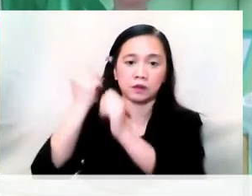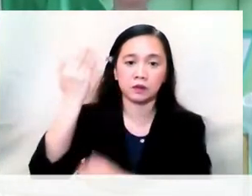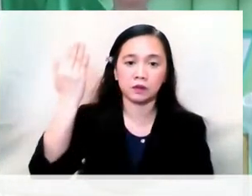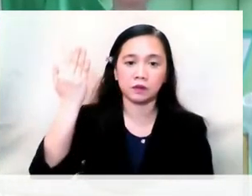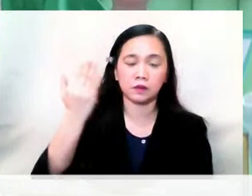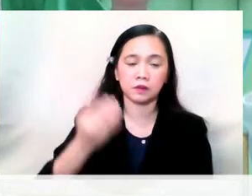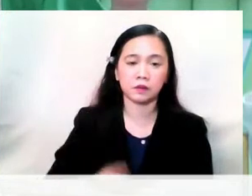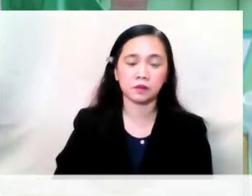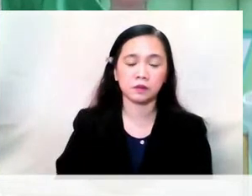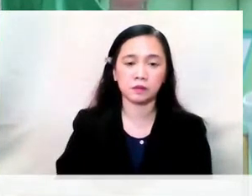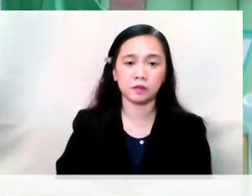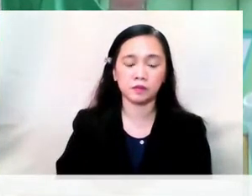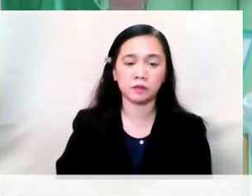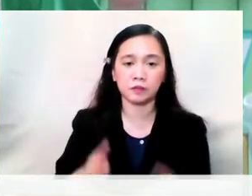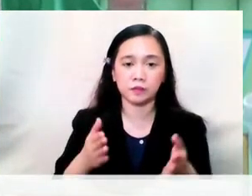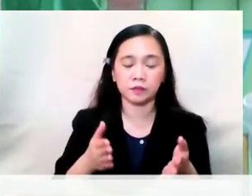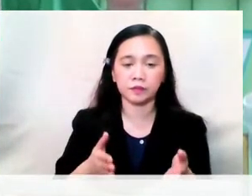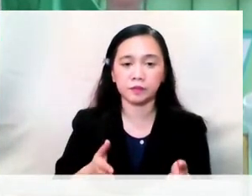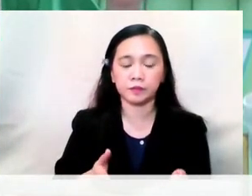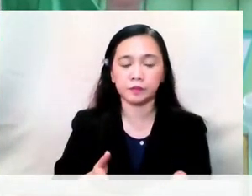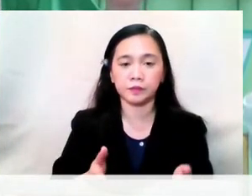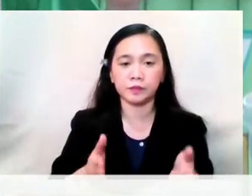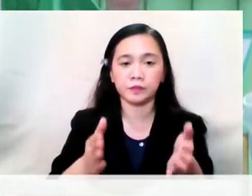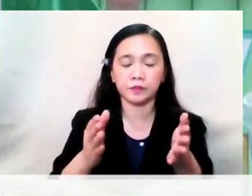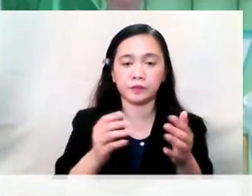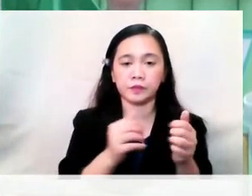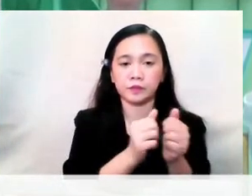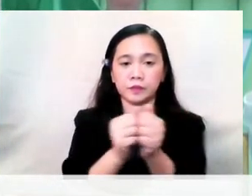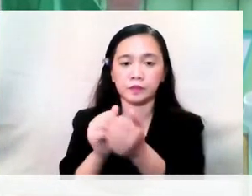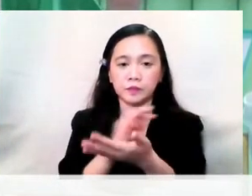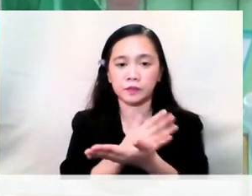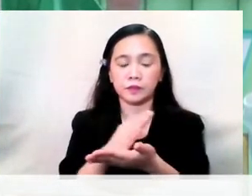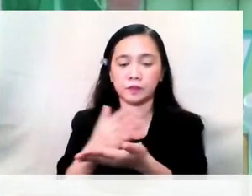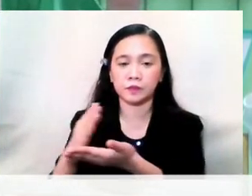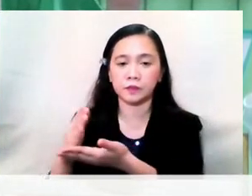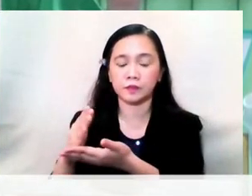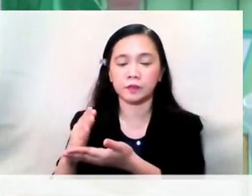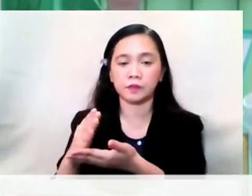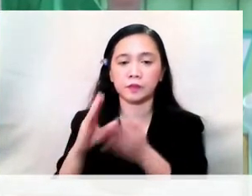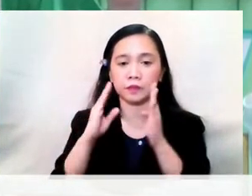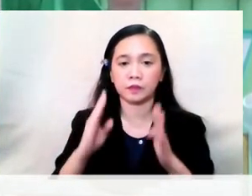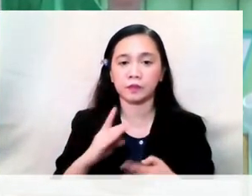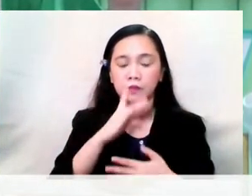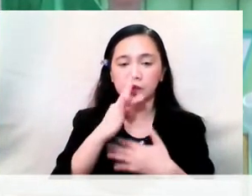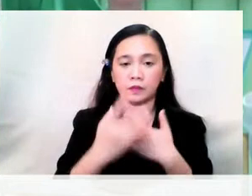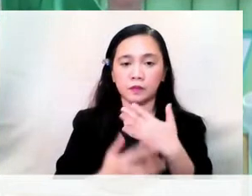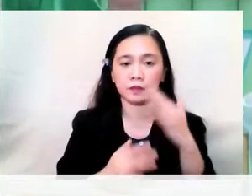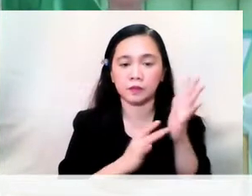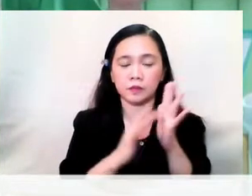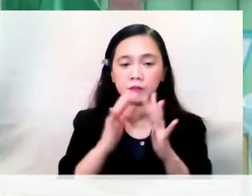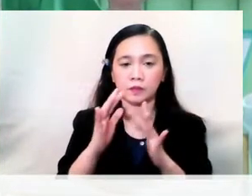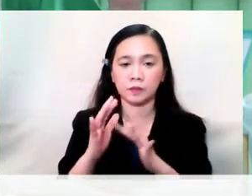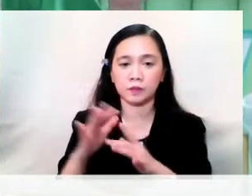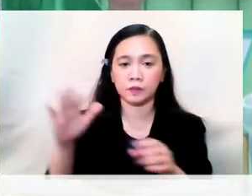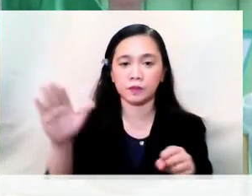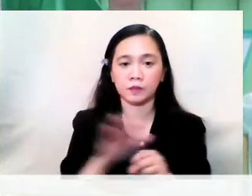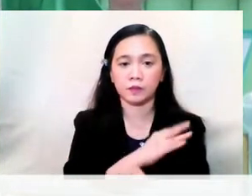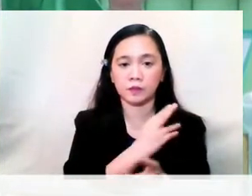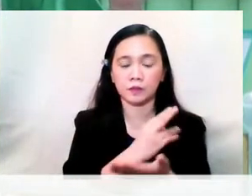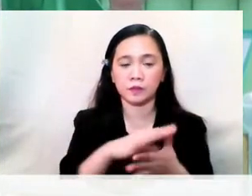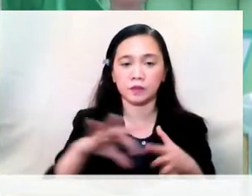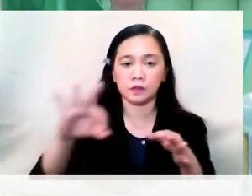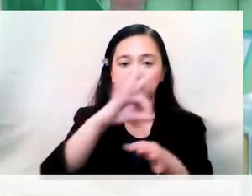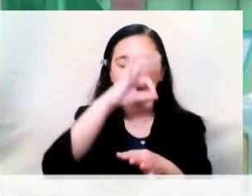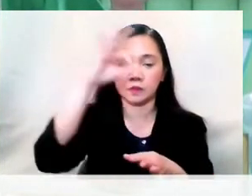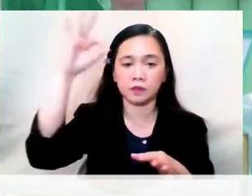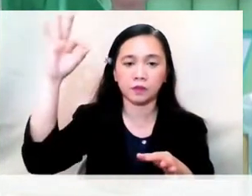kaming magsasalo-salo sa katawan at dugo ni Kristo ay mapospos ng Espiritu Santo at